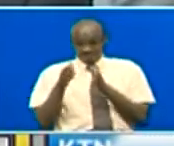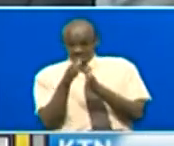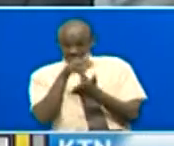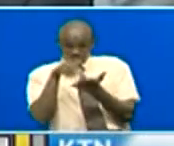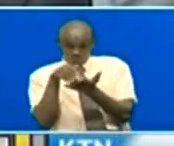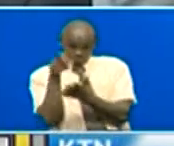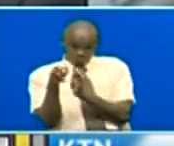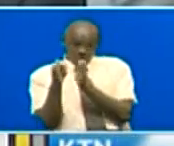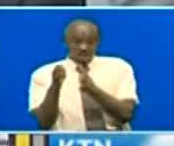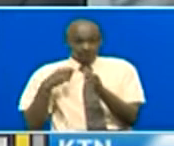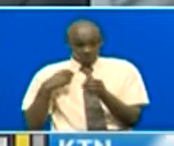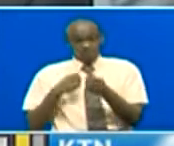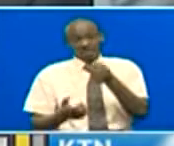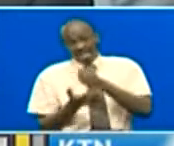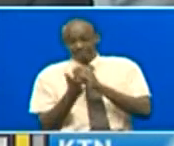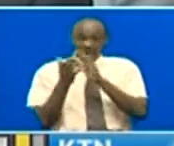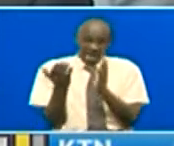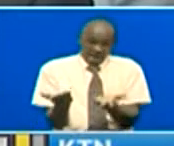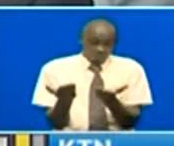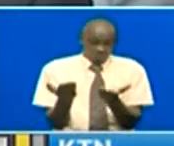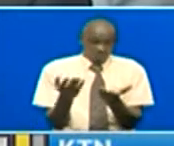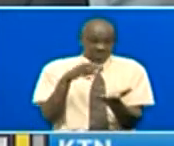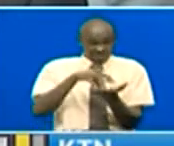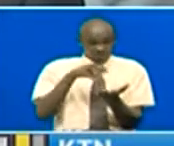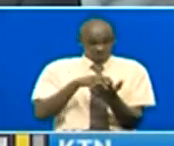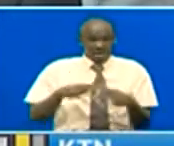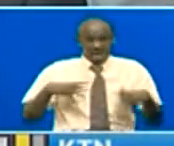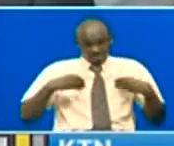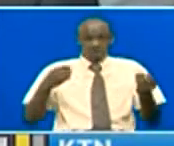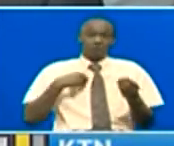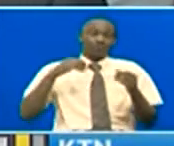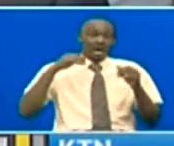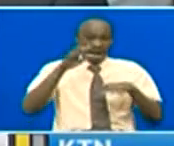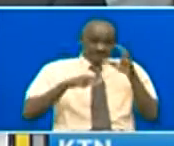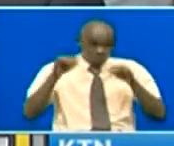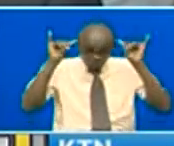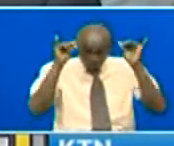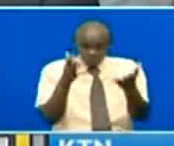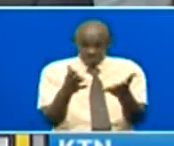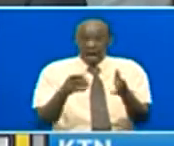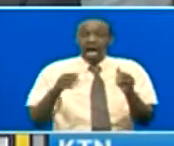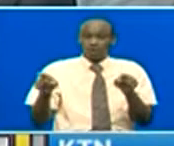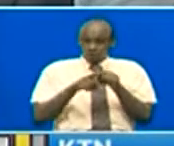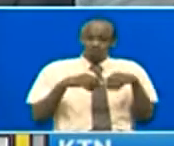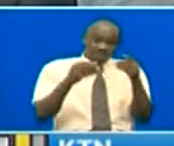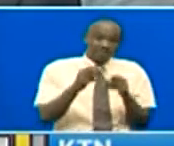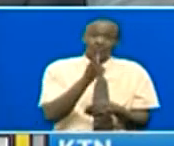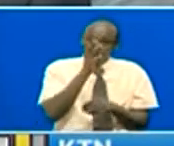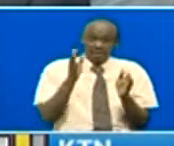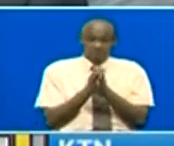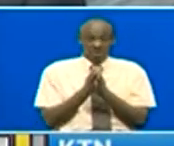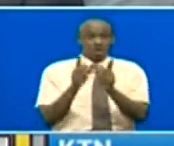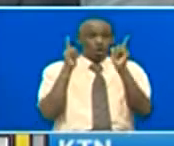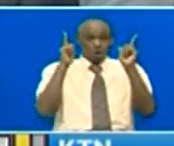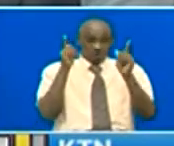ambayo tutasaidia vipi katika hali ya afya ya mifugo, hali ya kupeleka maji na magari yale